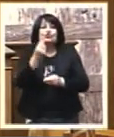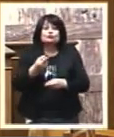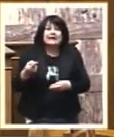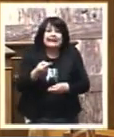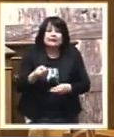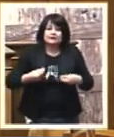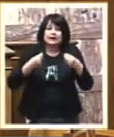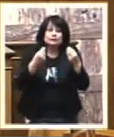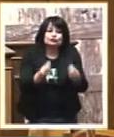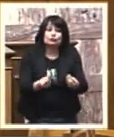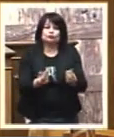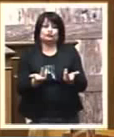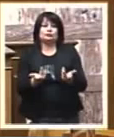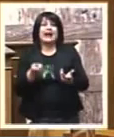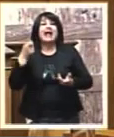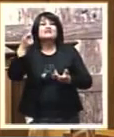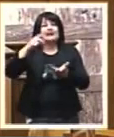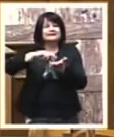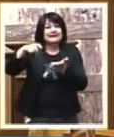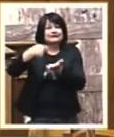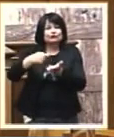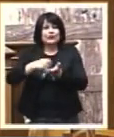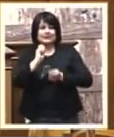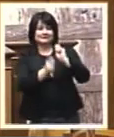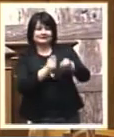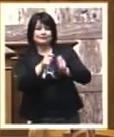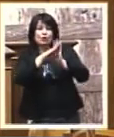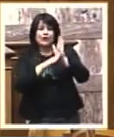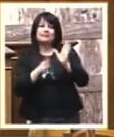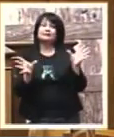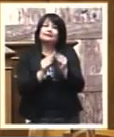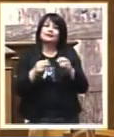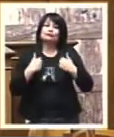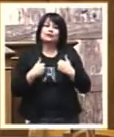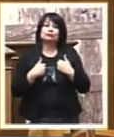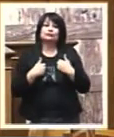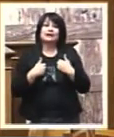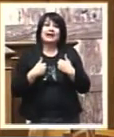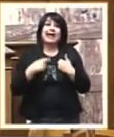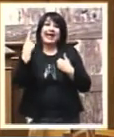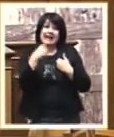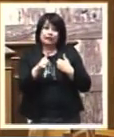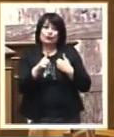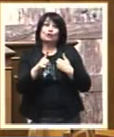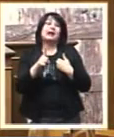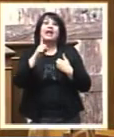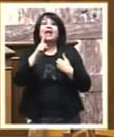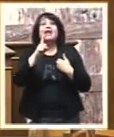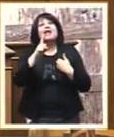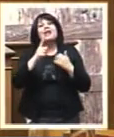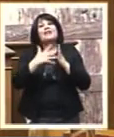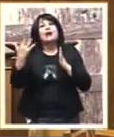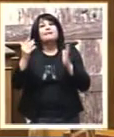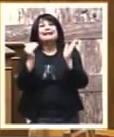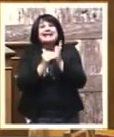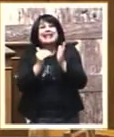μέσω επιδότησης ασφαλιστικών εισφορών. Τρία μεγάλα προγράμματα 115.000 νέων θέσεων εργασίας με